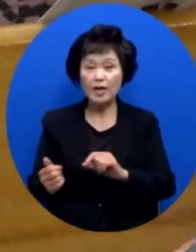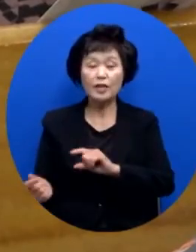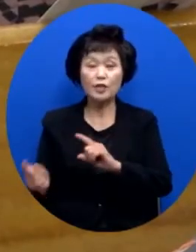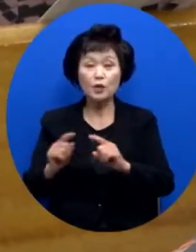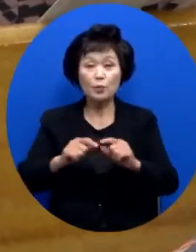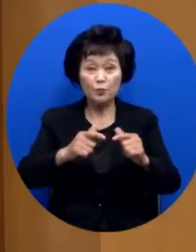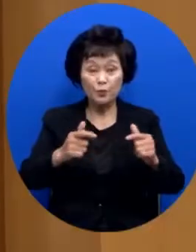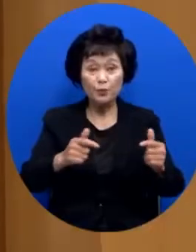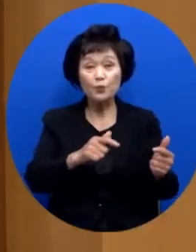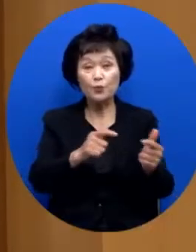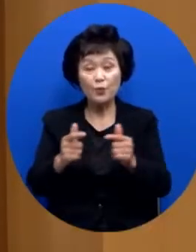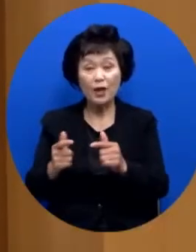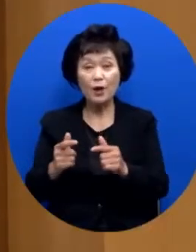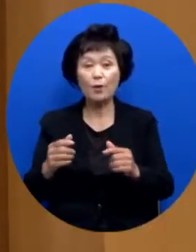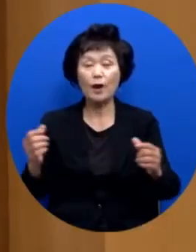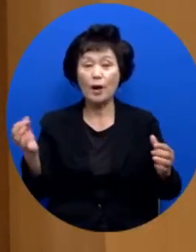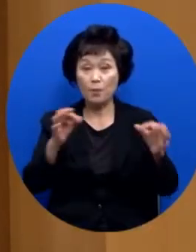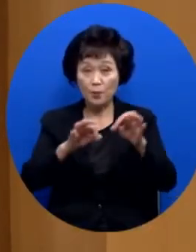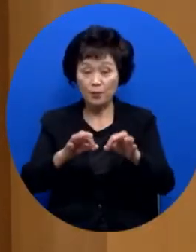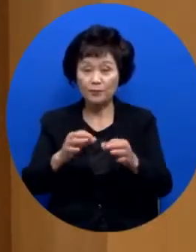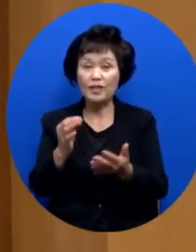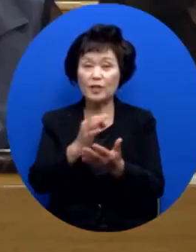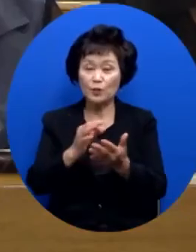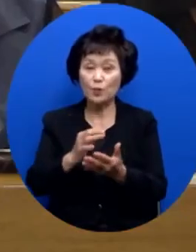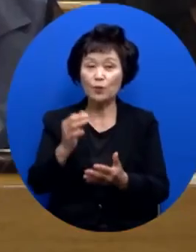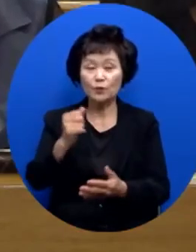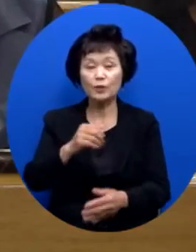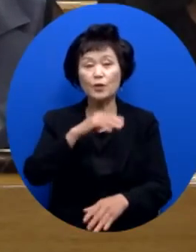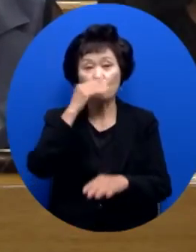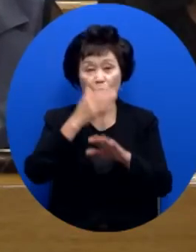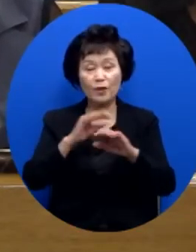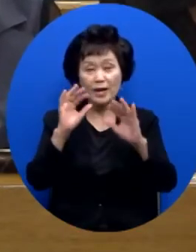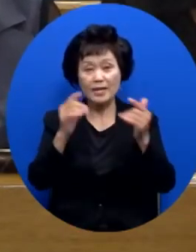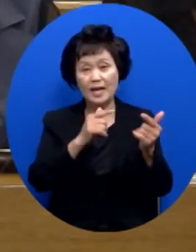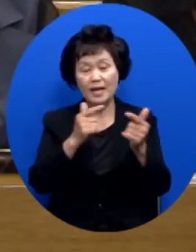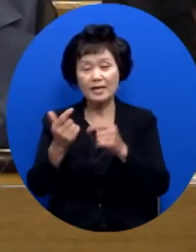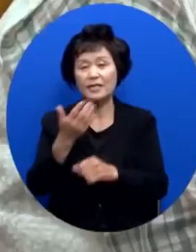교회에서 모금된 성금으로 북한 어린이의 영양 개선 사업을 펼칠 계획입니다.